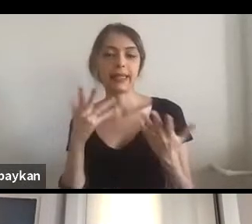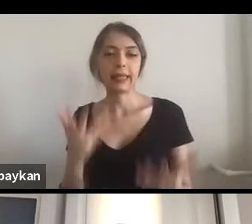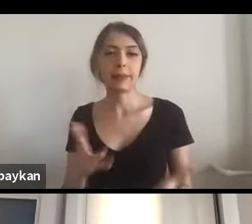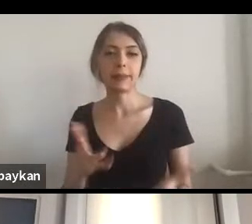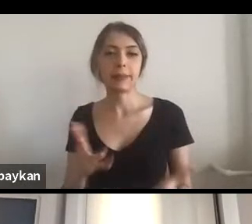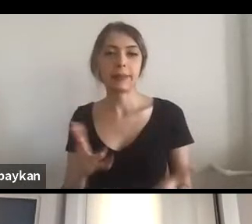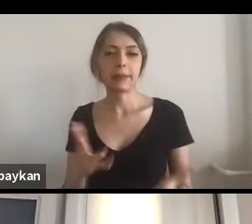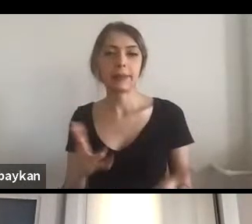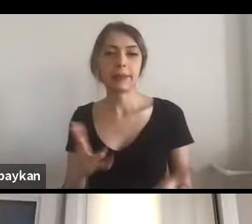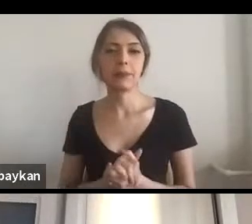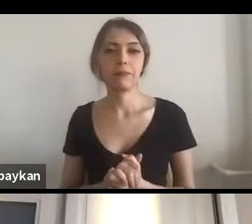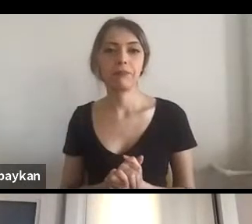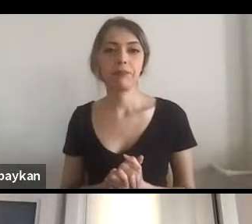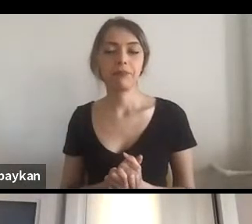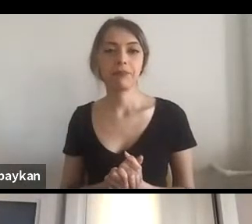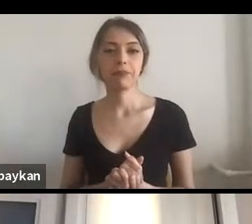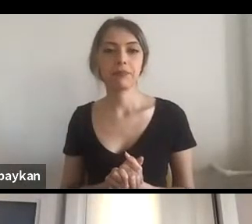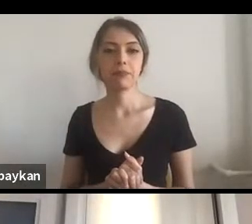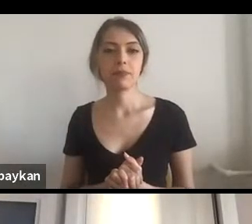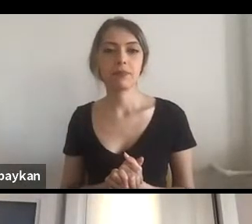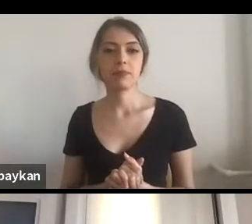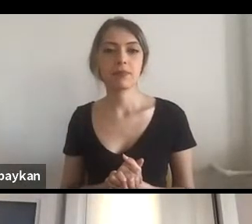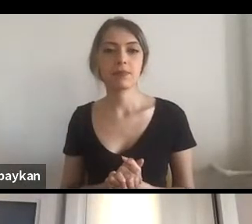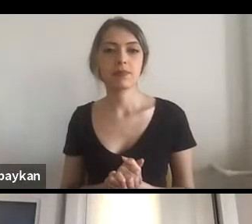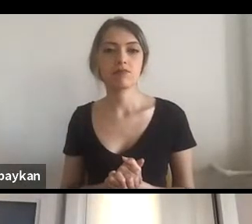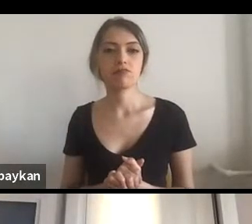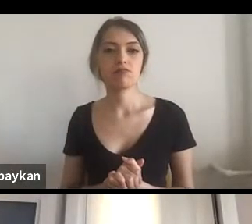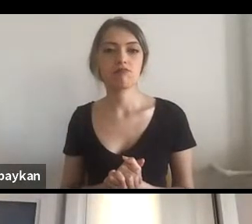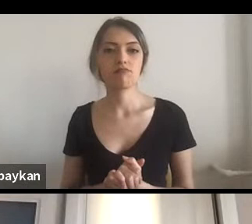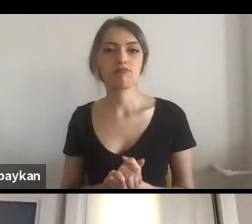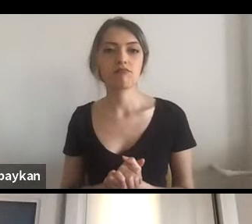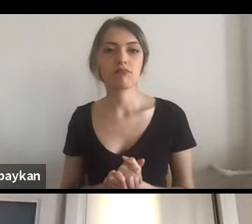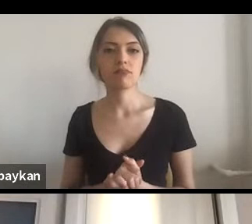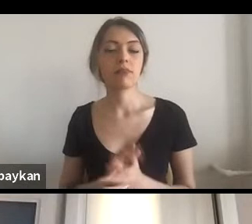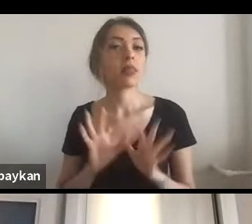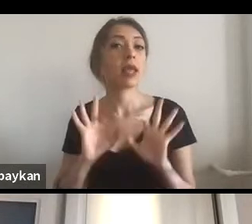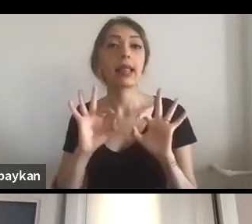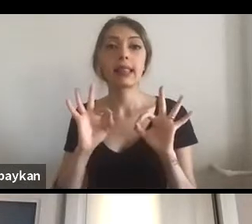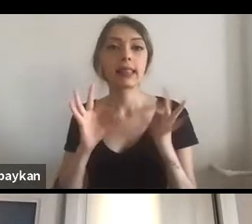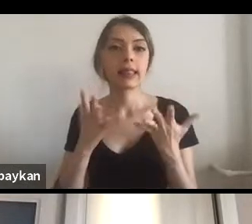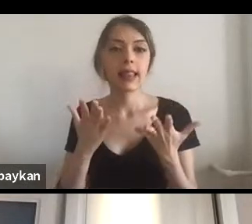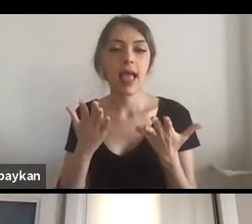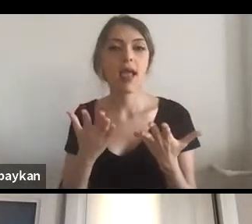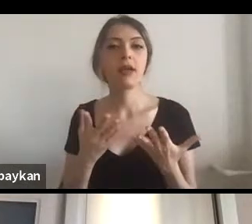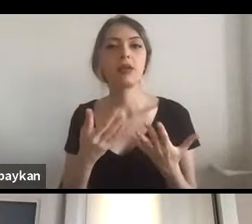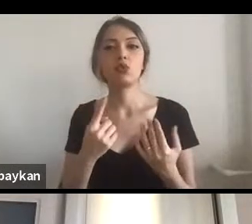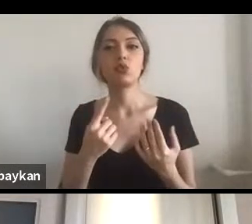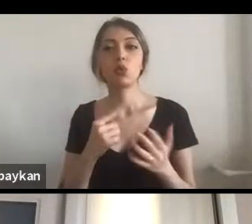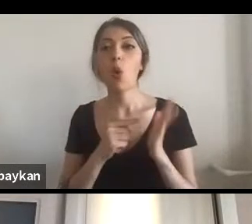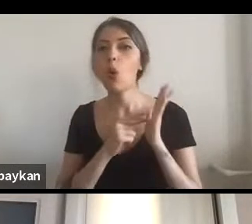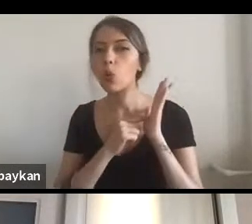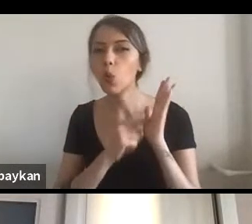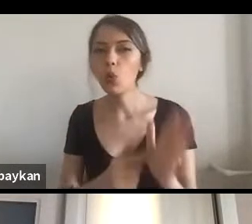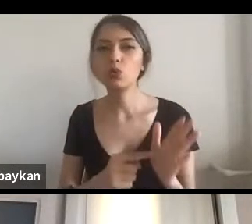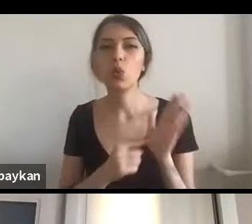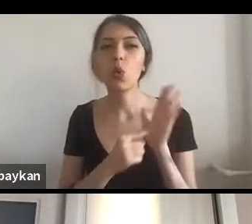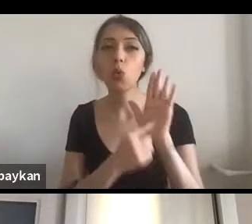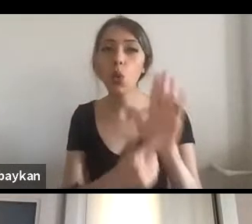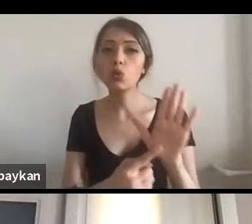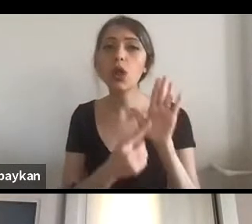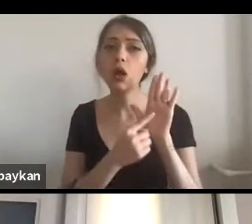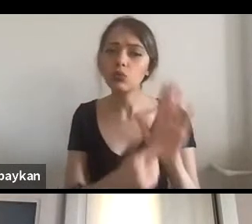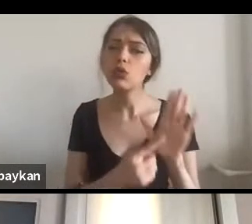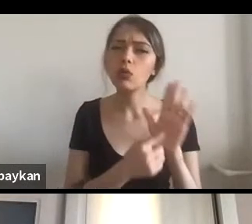aslında hep akılda da tutmak lazım. Zaten hani ne sunarsan sun mutlaka onun aslında öyle değil de böyle